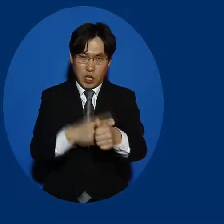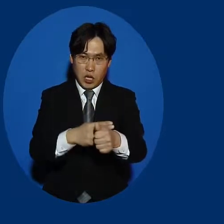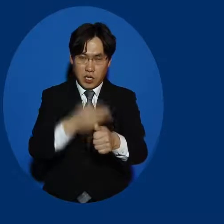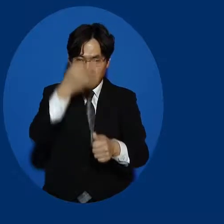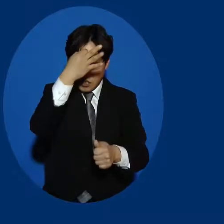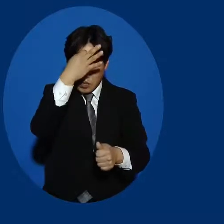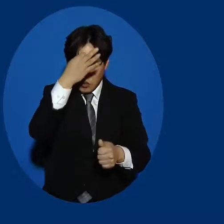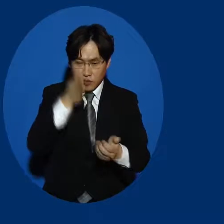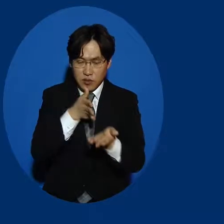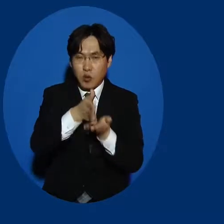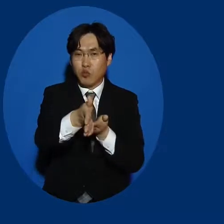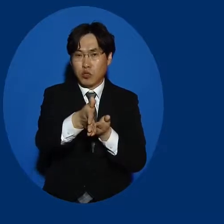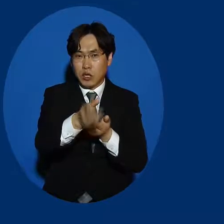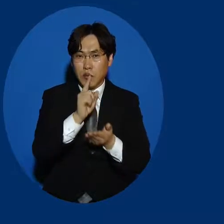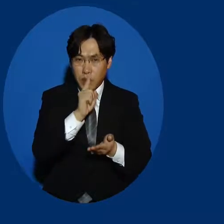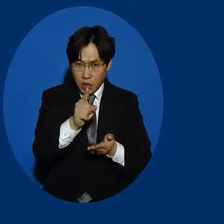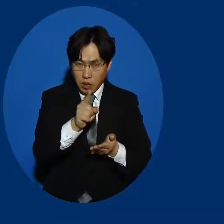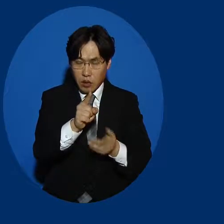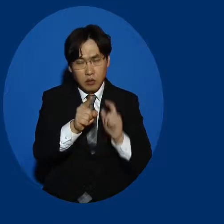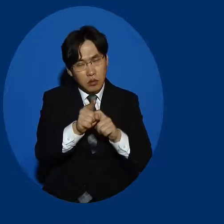그럴까요?